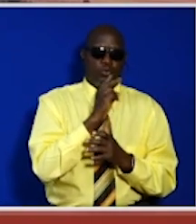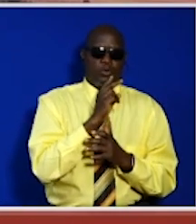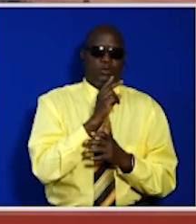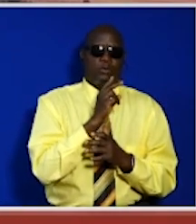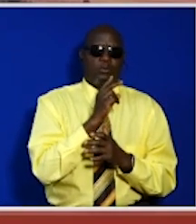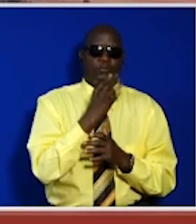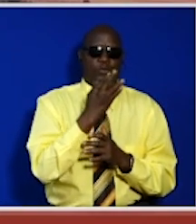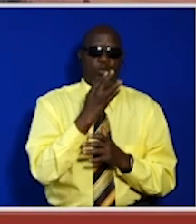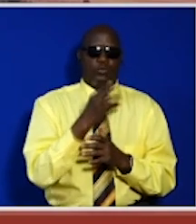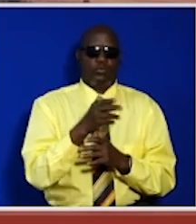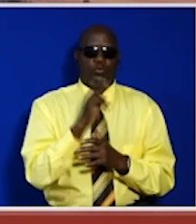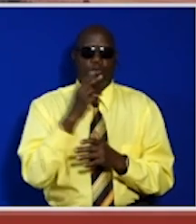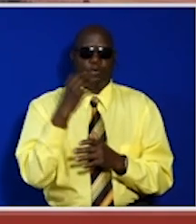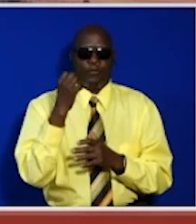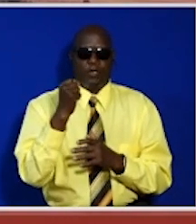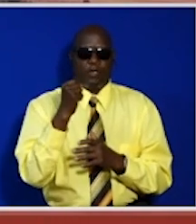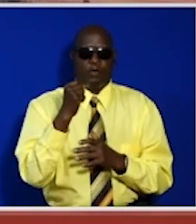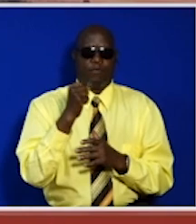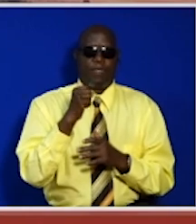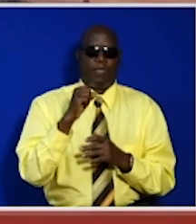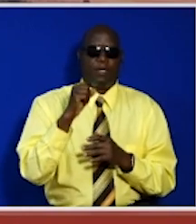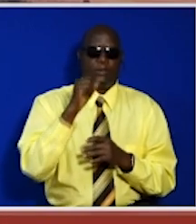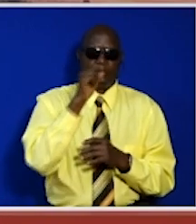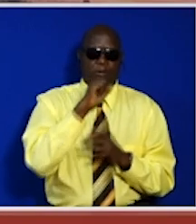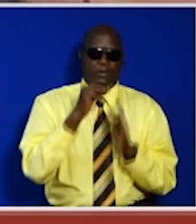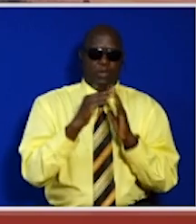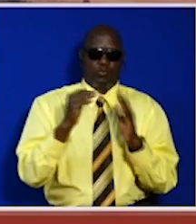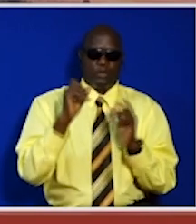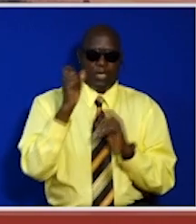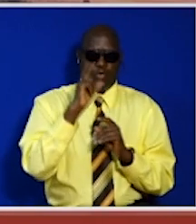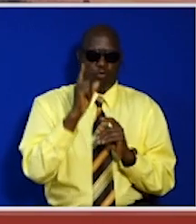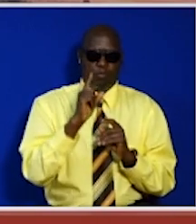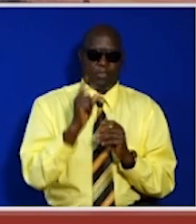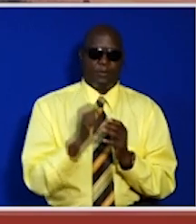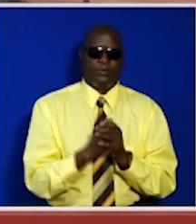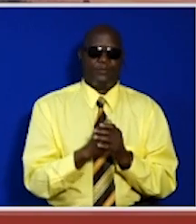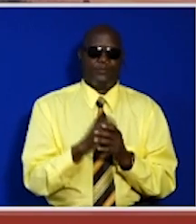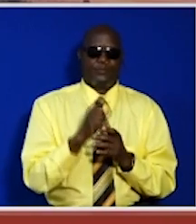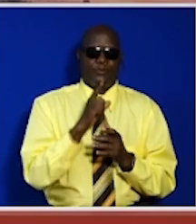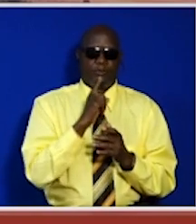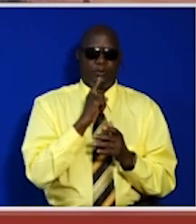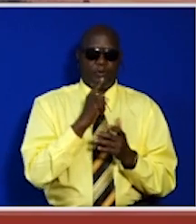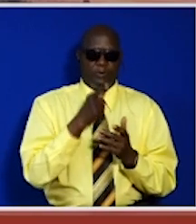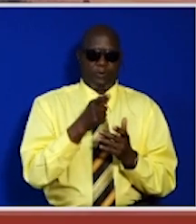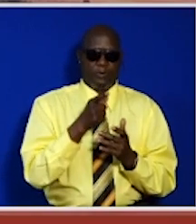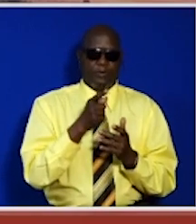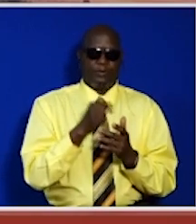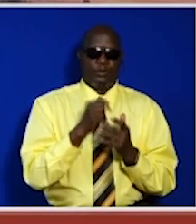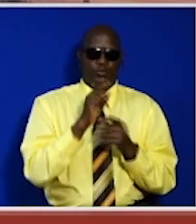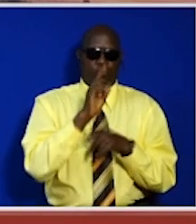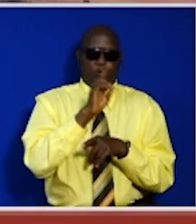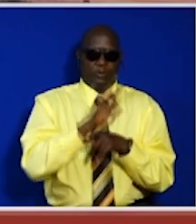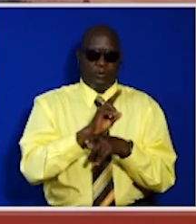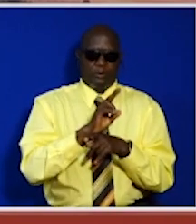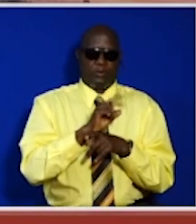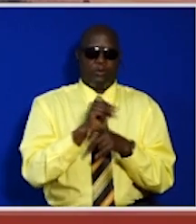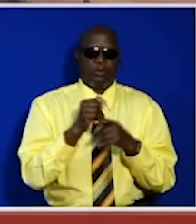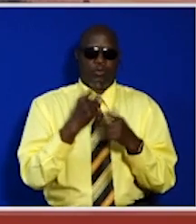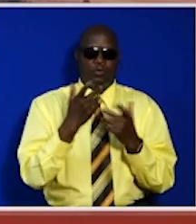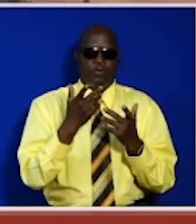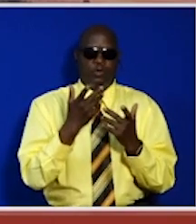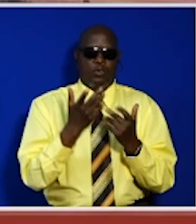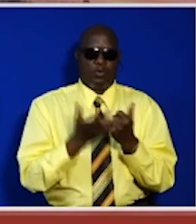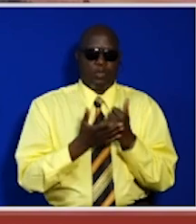2024-2025 iliyofanyika katika ikulu ya Nairobi leo, Rais amebainisha kuwa kandarasi hizo zitatumika kama vigezo vya kutathmini utendakazi